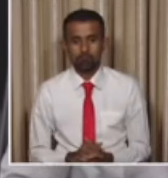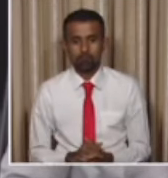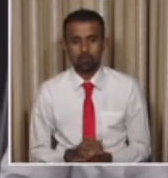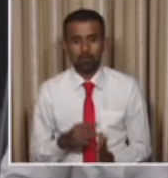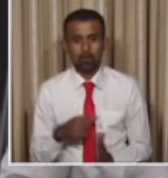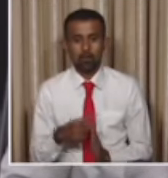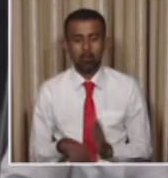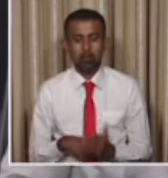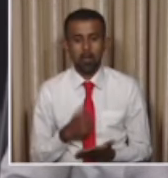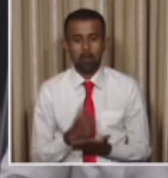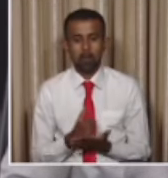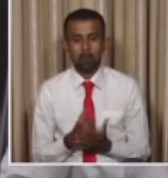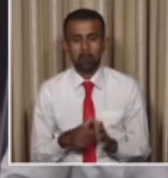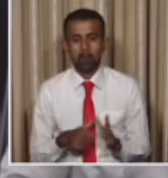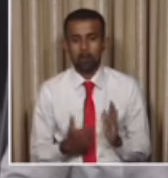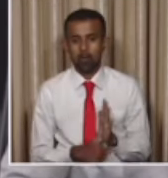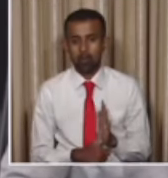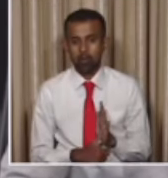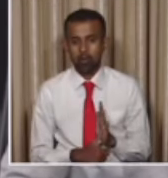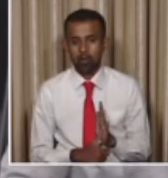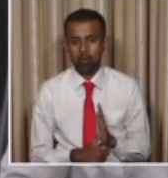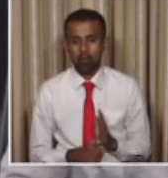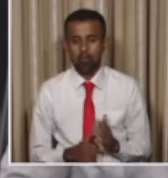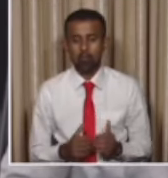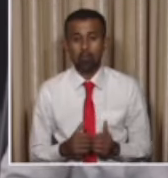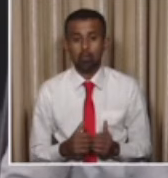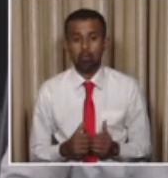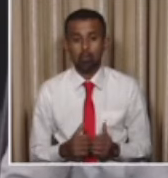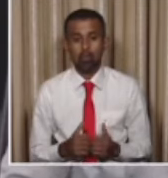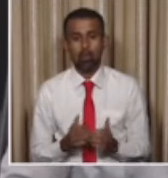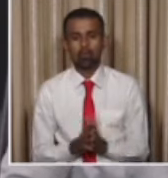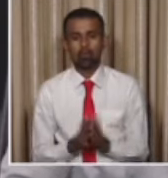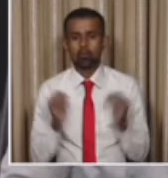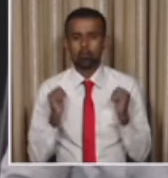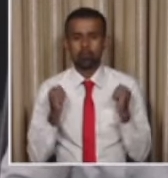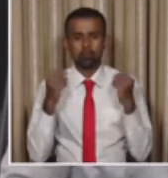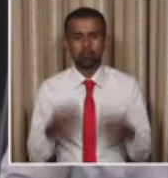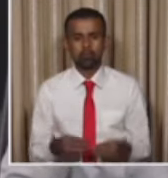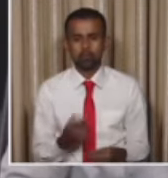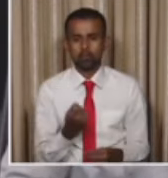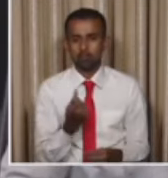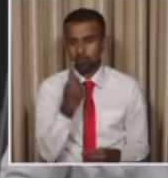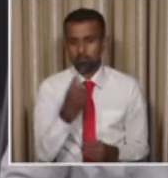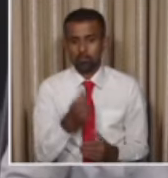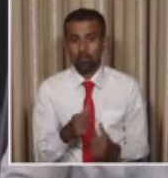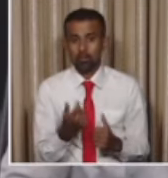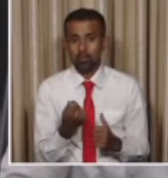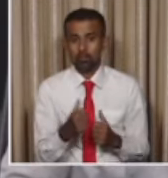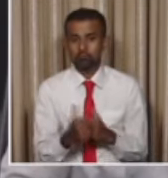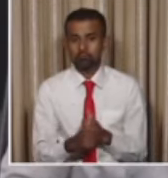ශ්‍රී ලංකා මහා බැංකු පනත මොනවා වෙලා පාලං ඔක්කොම ටික කඩාට වැටුණා. 7-5ක්වත් අච්චු ගහන්න බෑ.